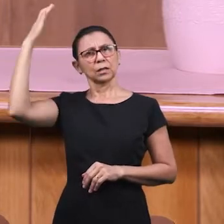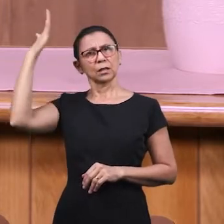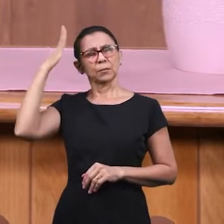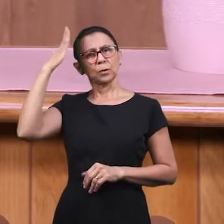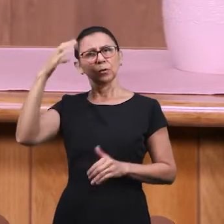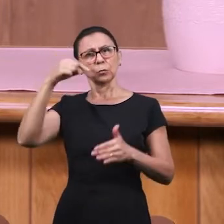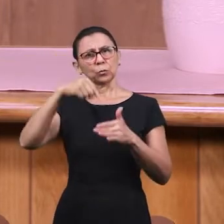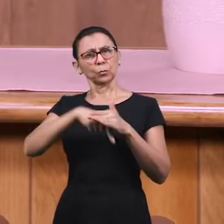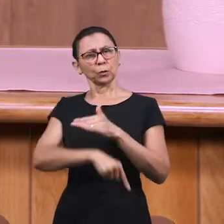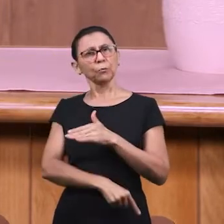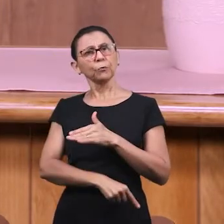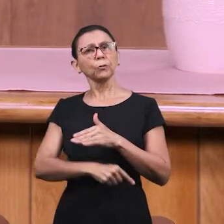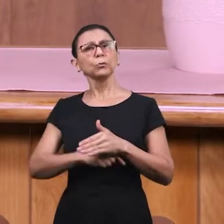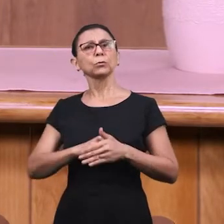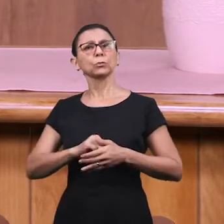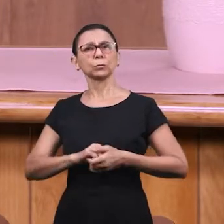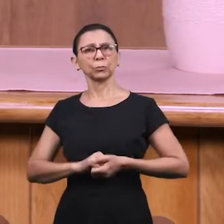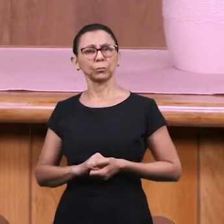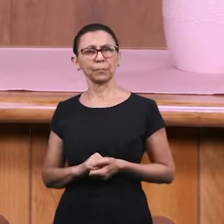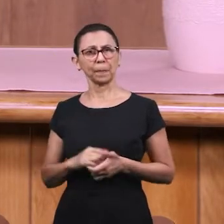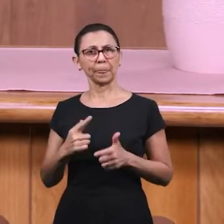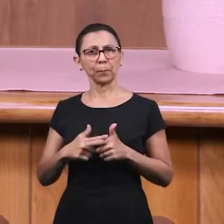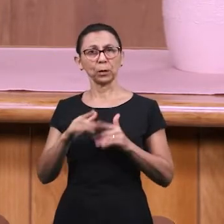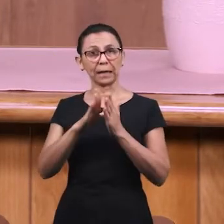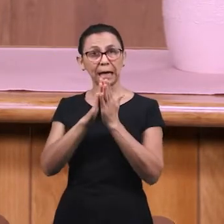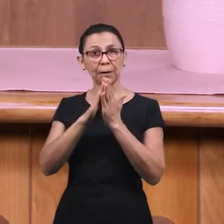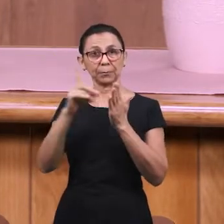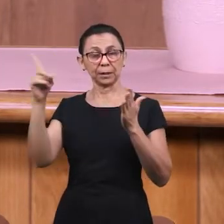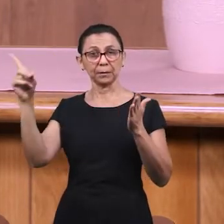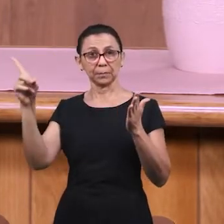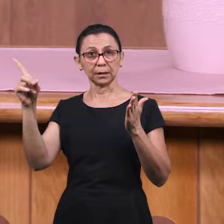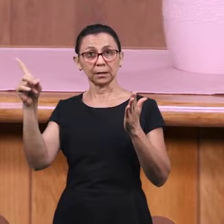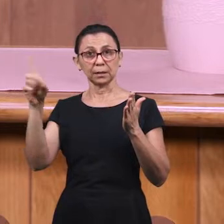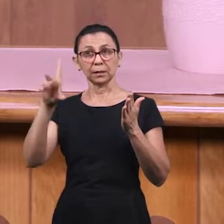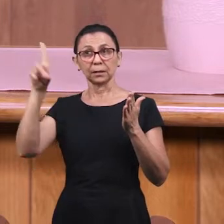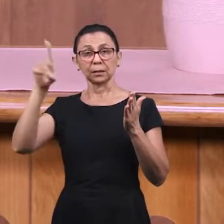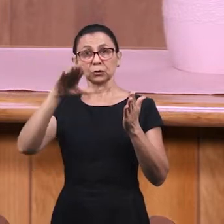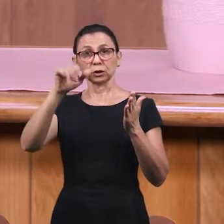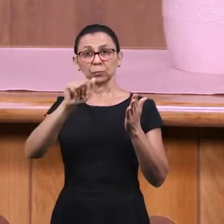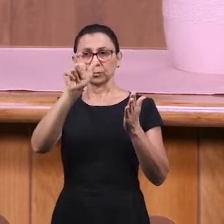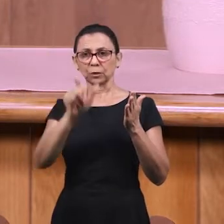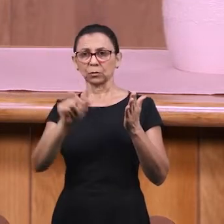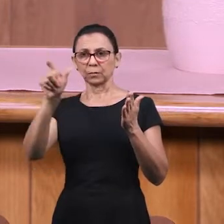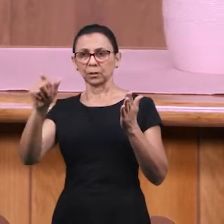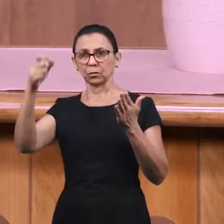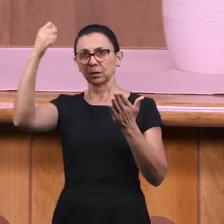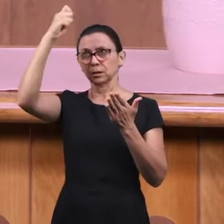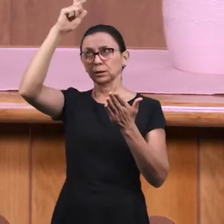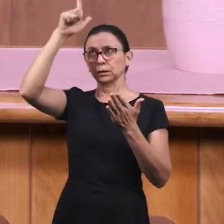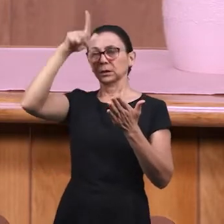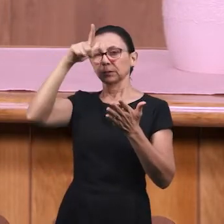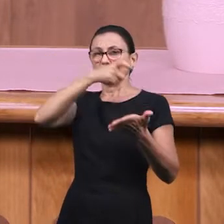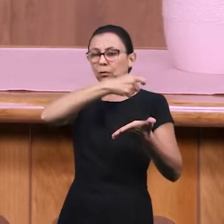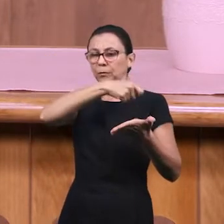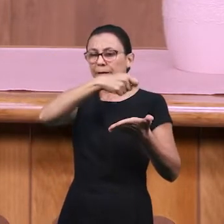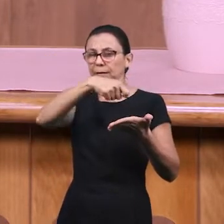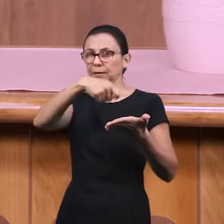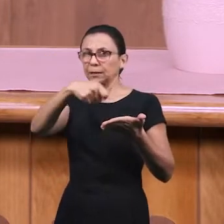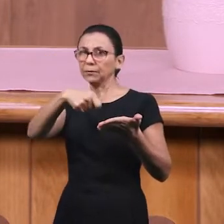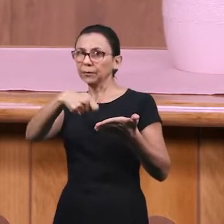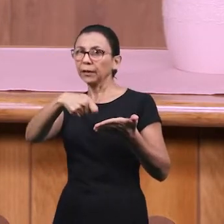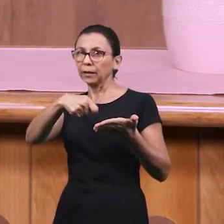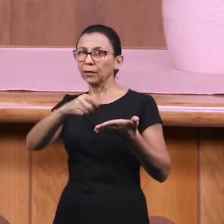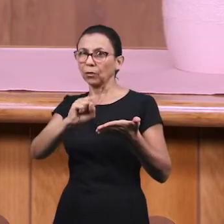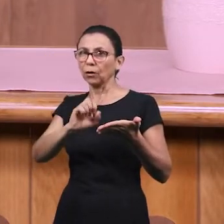буквой. Почему? Потому что Слово богодухновенно. Но мы сможем понять Слово,